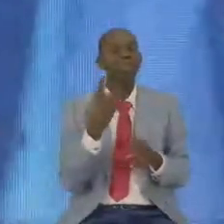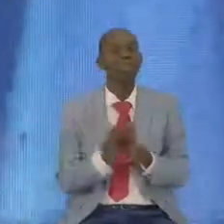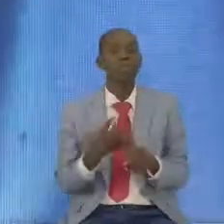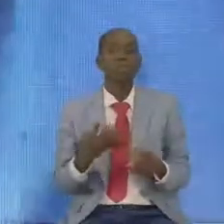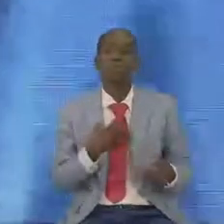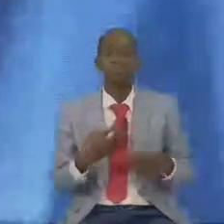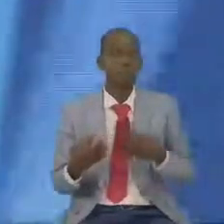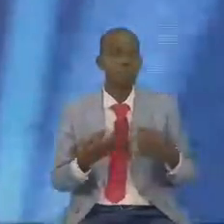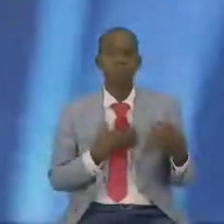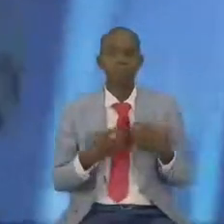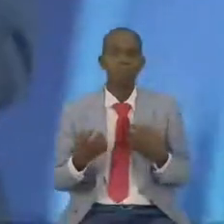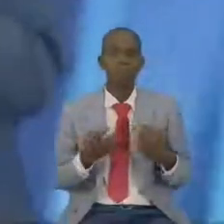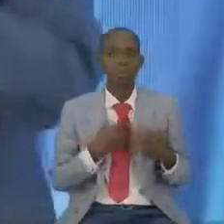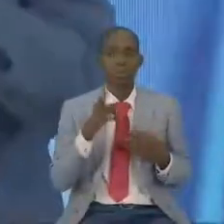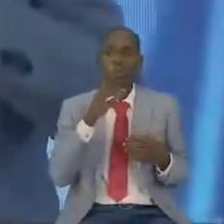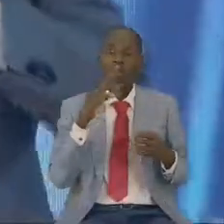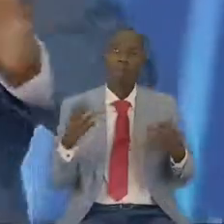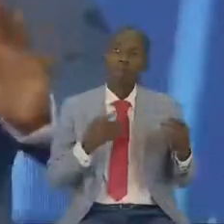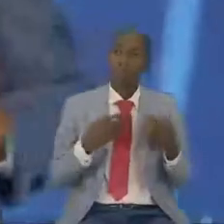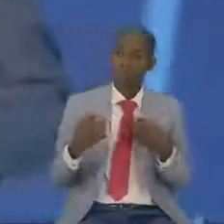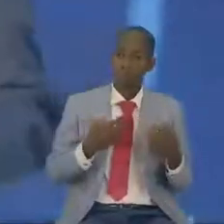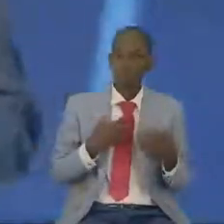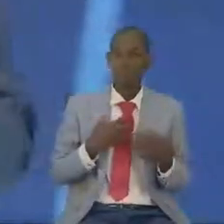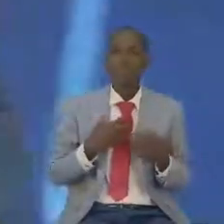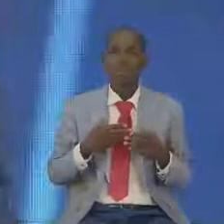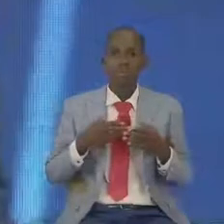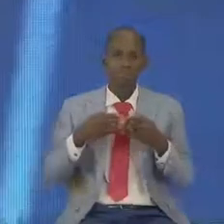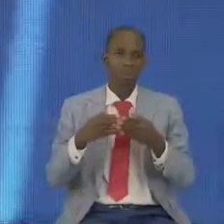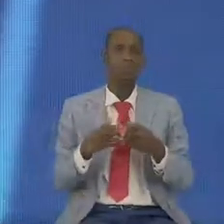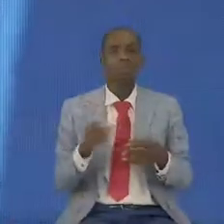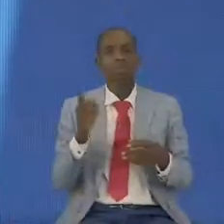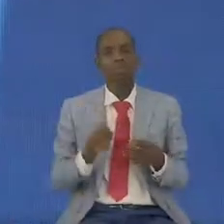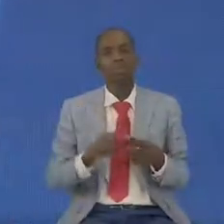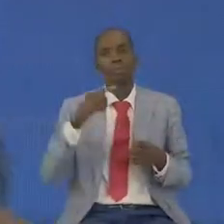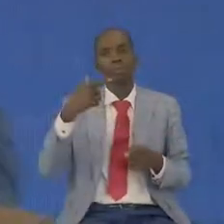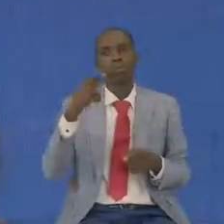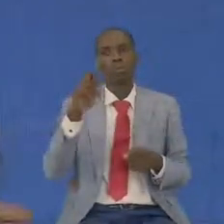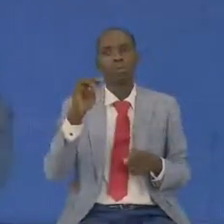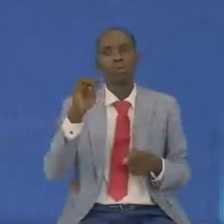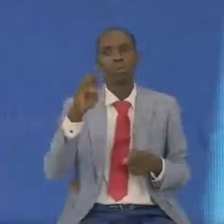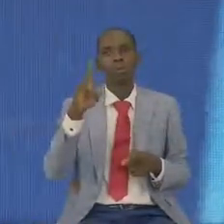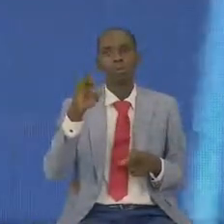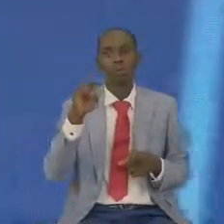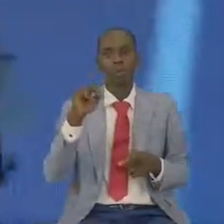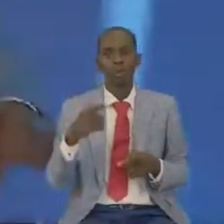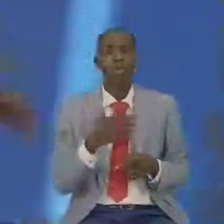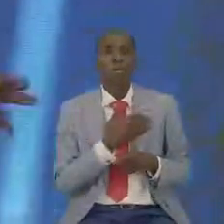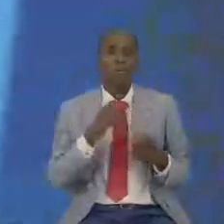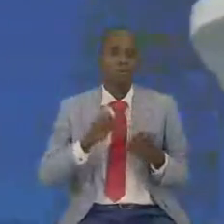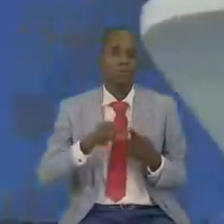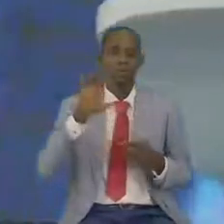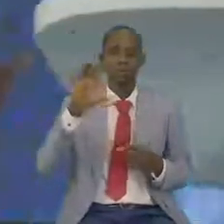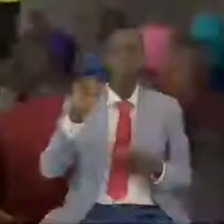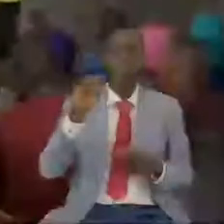Murmure. De murmure en plainte, c'est lorsqu'ils sortent maintenant. Ce n'est